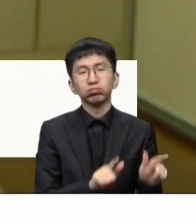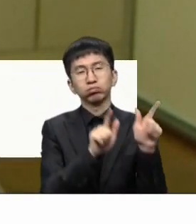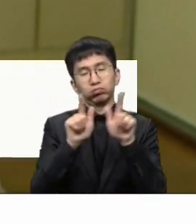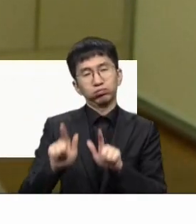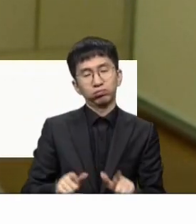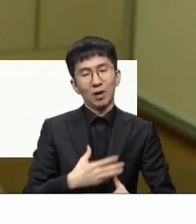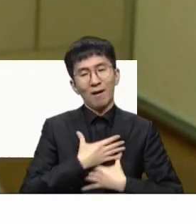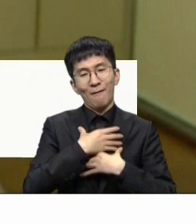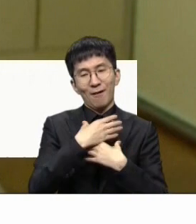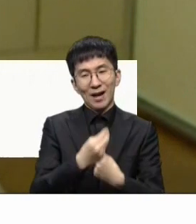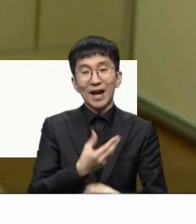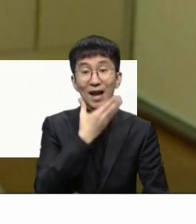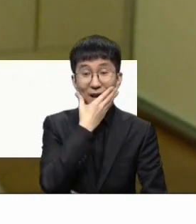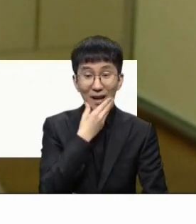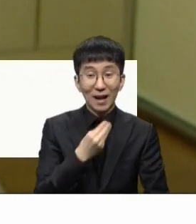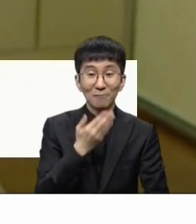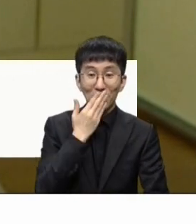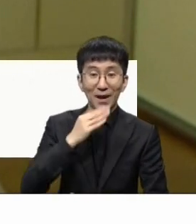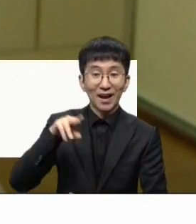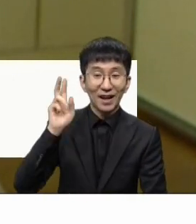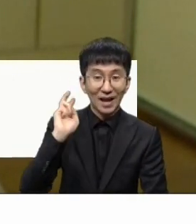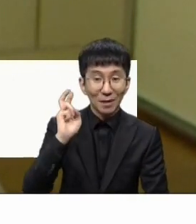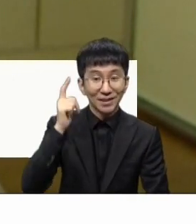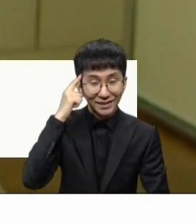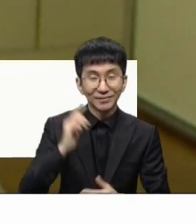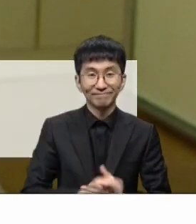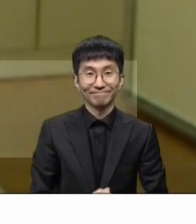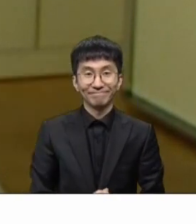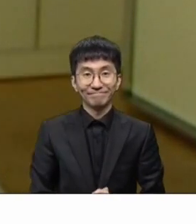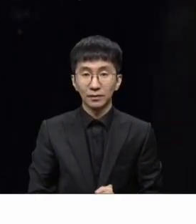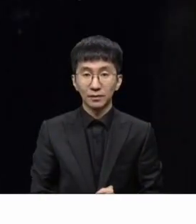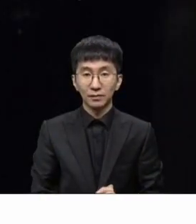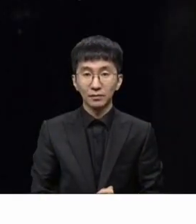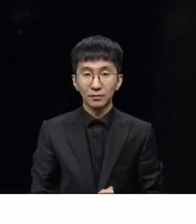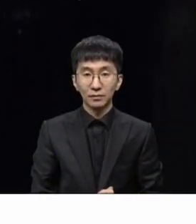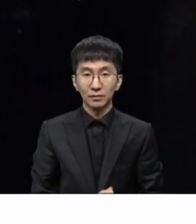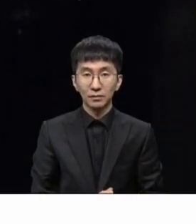2021, yeah, normal summer and winter 2021.